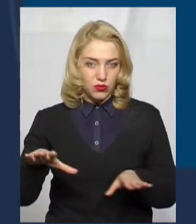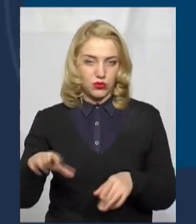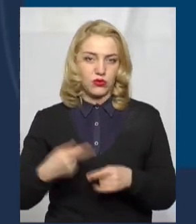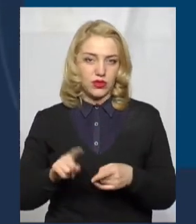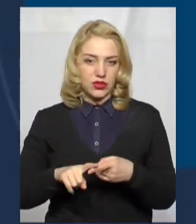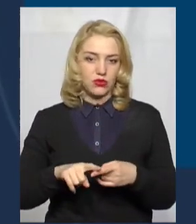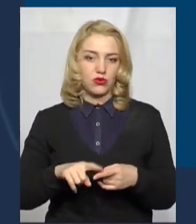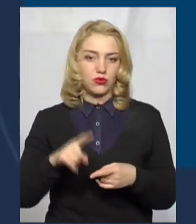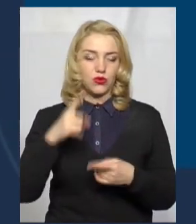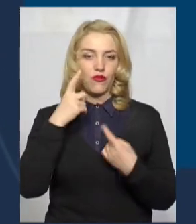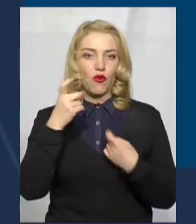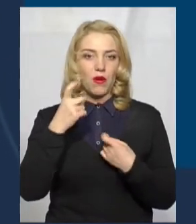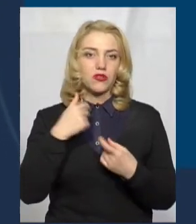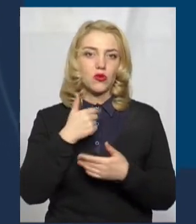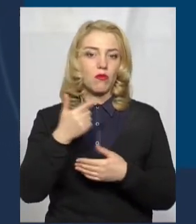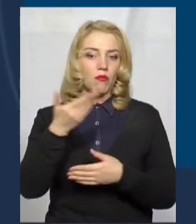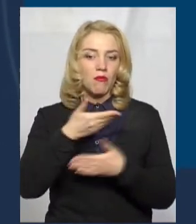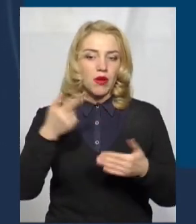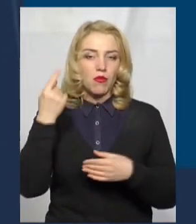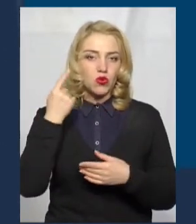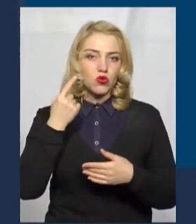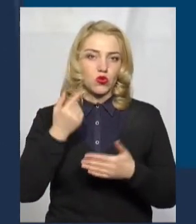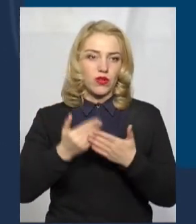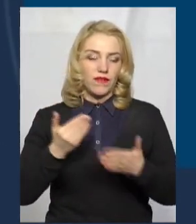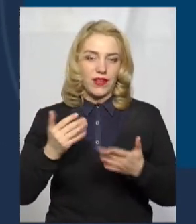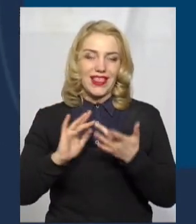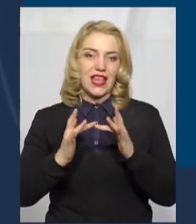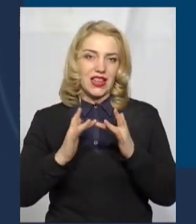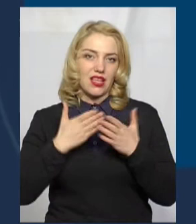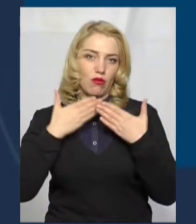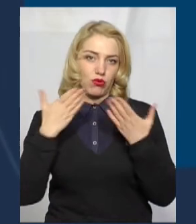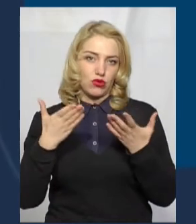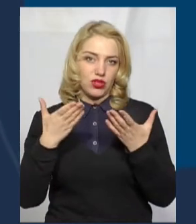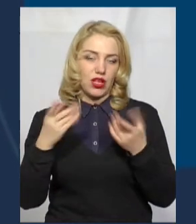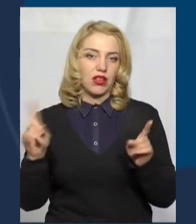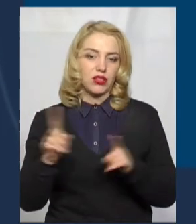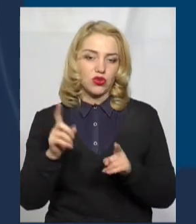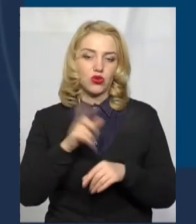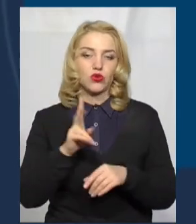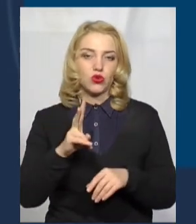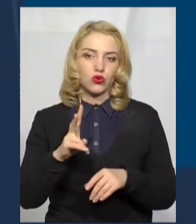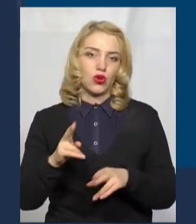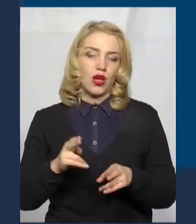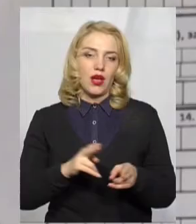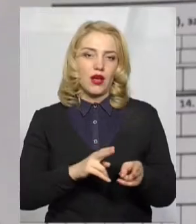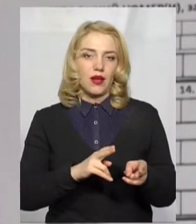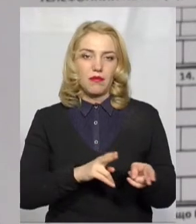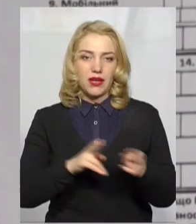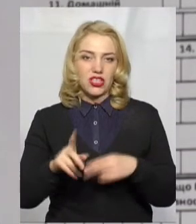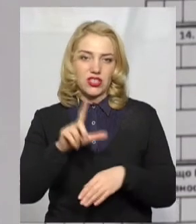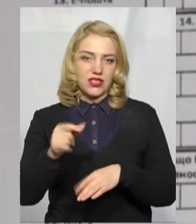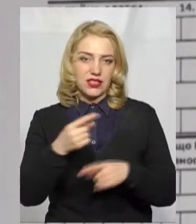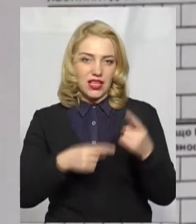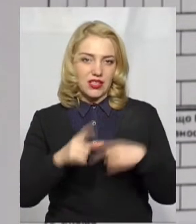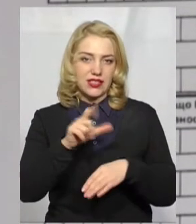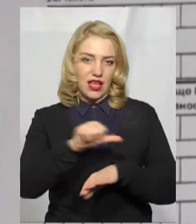Цю інформацію ми почули буквально, ну в інтернеті ми прочитали. Просто, що люди, які приїжджають з-за кордону, повинні самоізолюватись. Зібрали